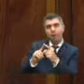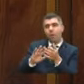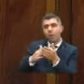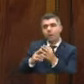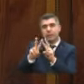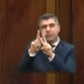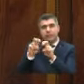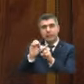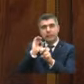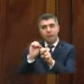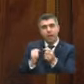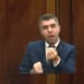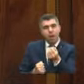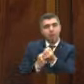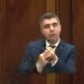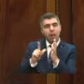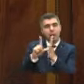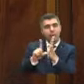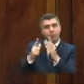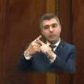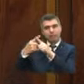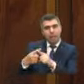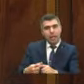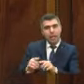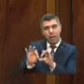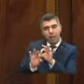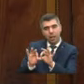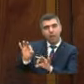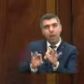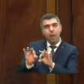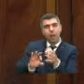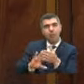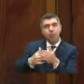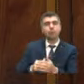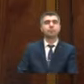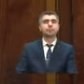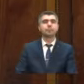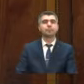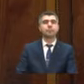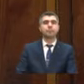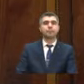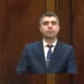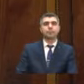المجال. ورفض قانون المالية كاين بعض الإجراءات التي تدخل في هذا الإطار.